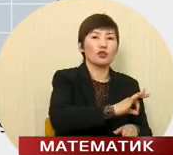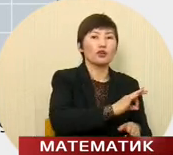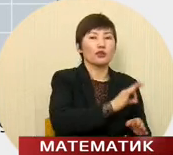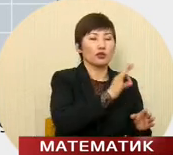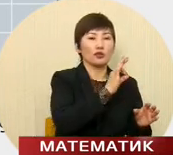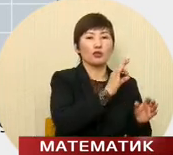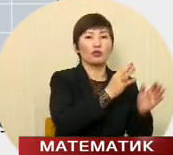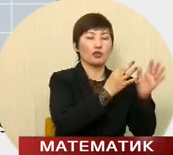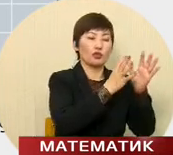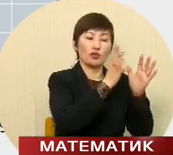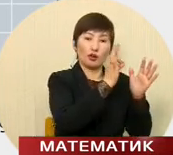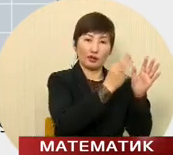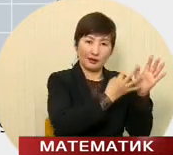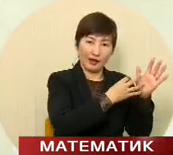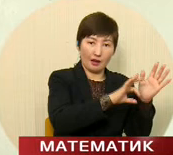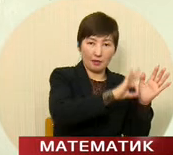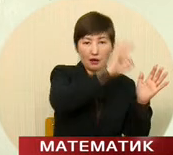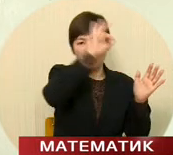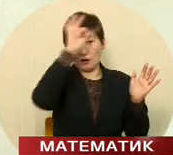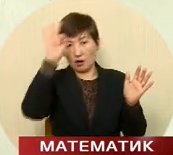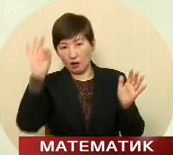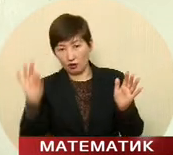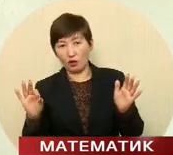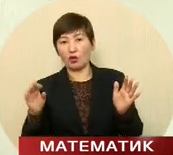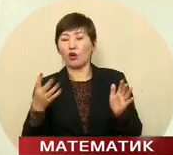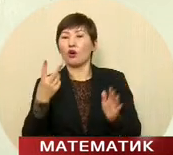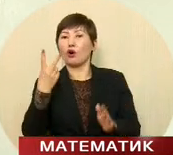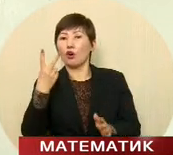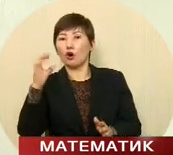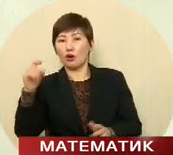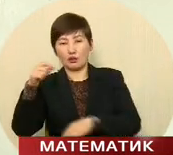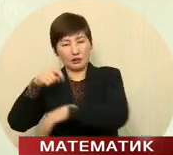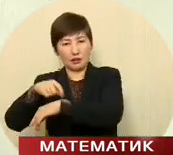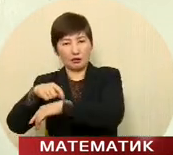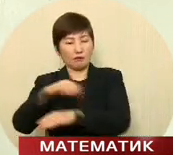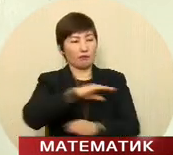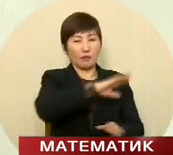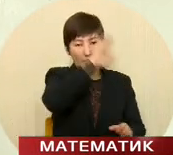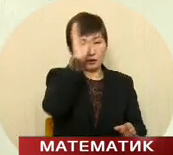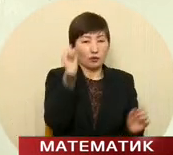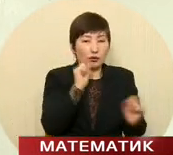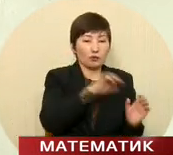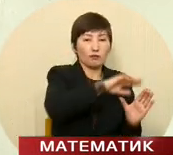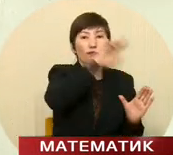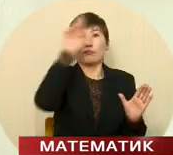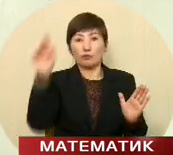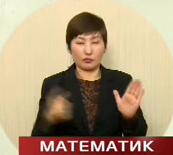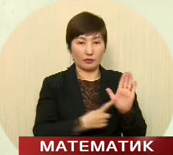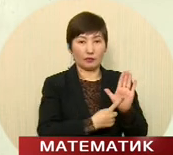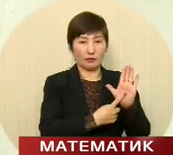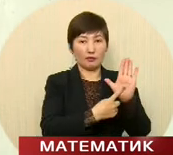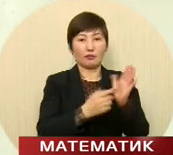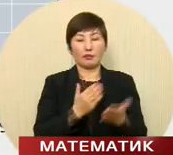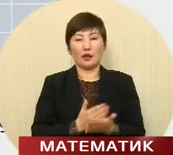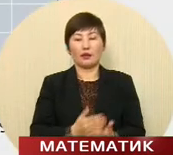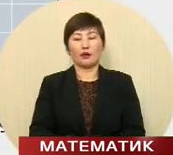20 цаг хүртэлх цаг тутамдах агаарын температурыг бол одоо энэ дээр дүрслэлсэн байна.